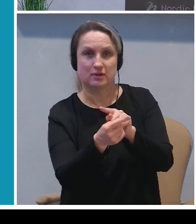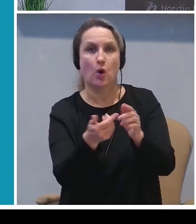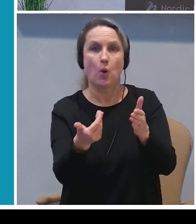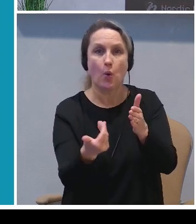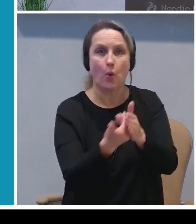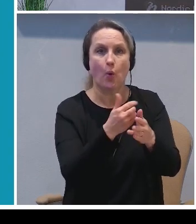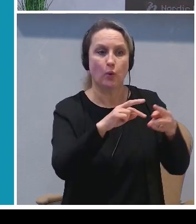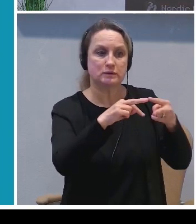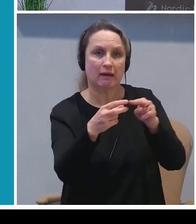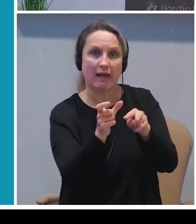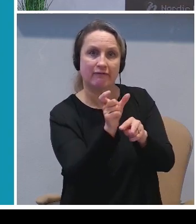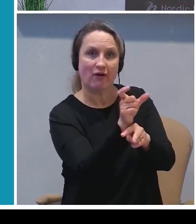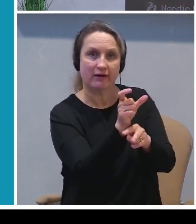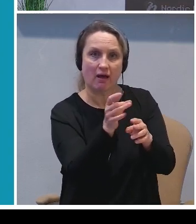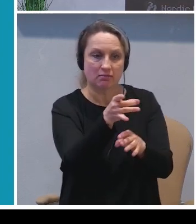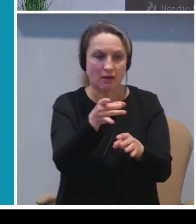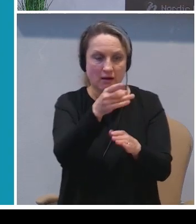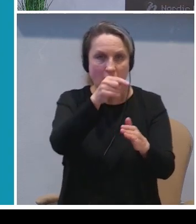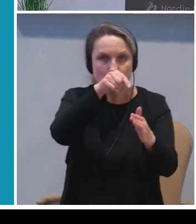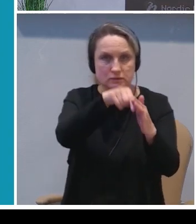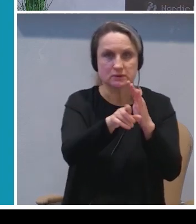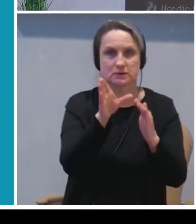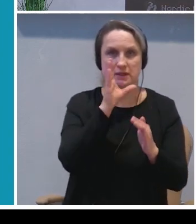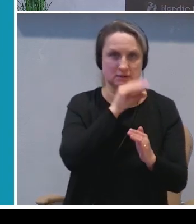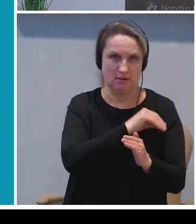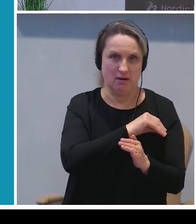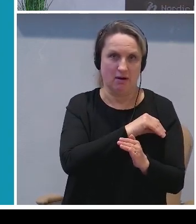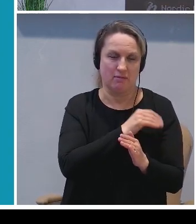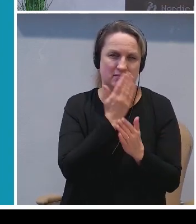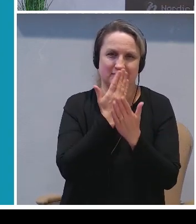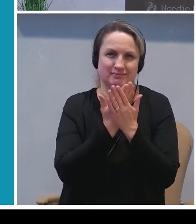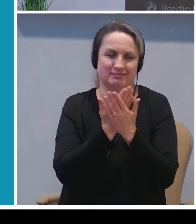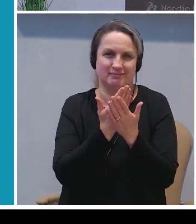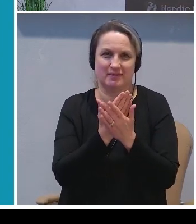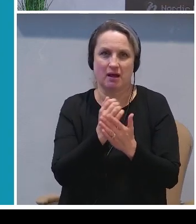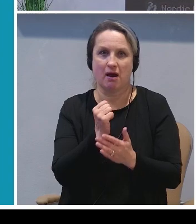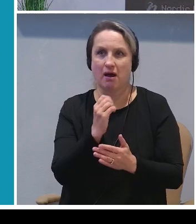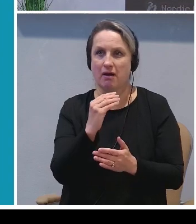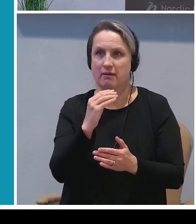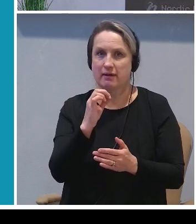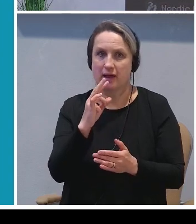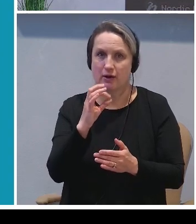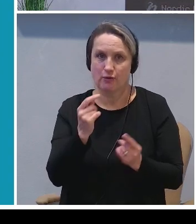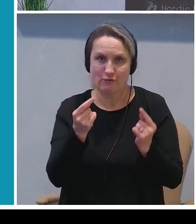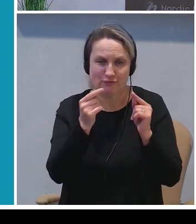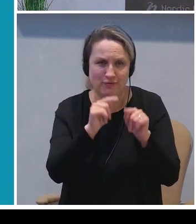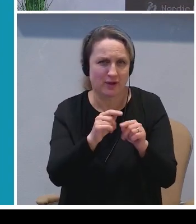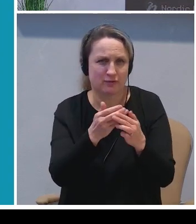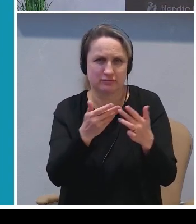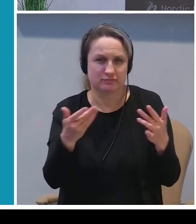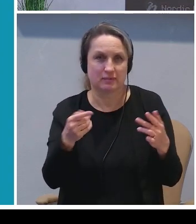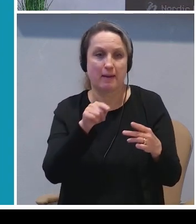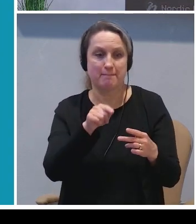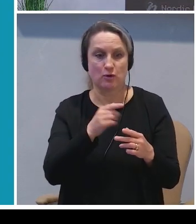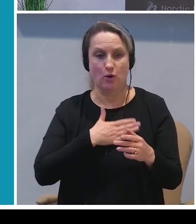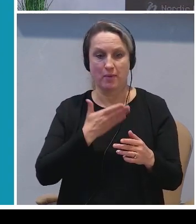adenovirus like in the video. Võime And I'm kasutada going to näiteks talk mainly about lentiviirusvektorit või viral vectors adenoviirusvektorit. that are Minu lentiviral ettekanne vectors. käsitleb And we can